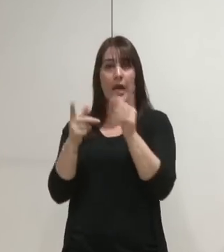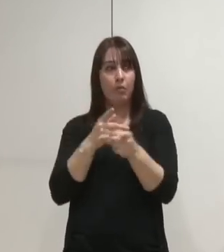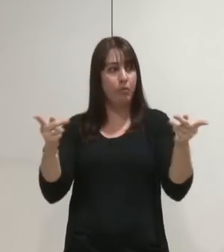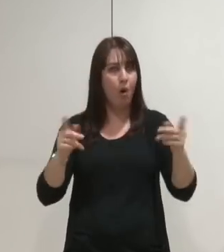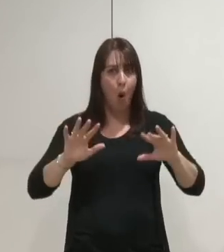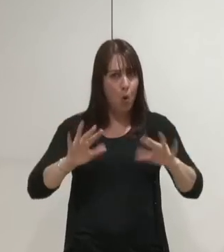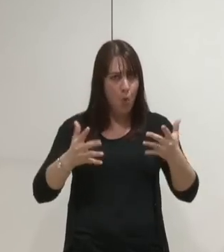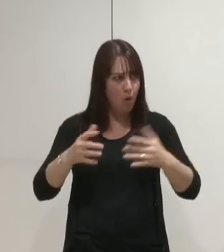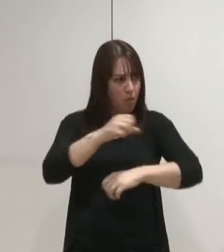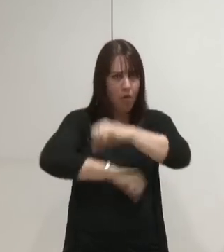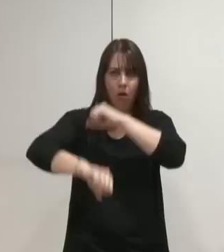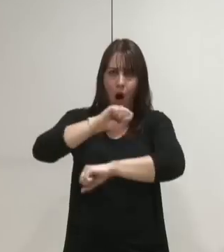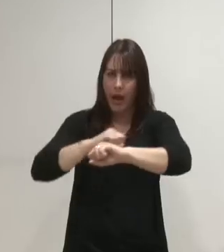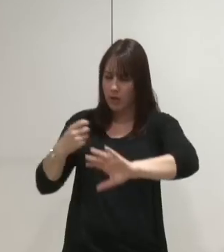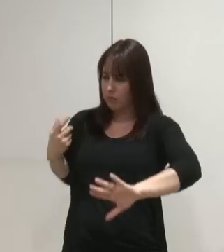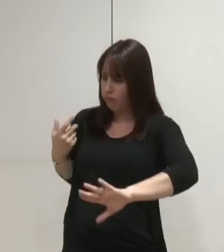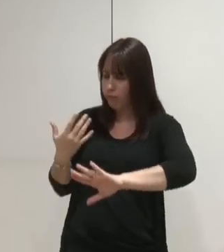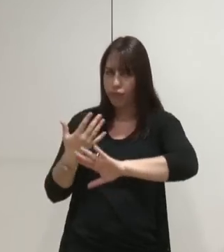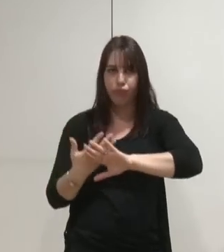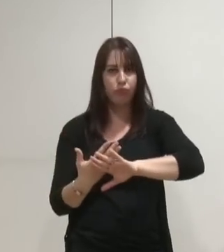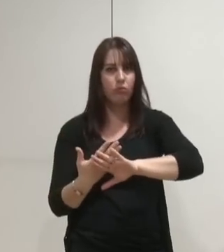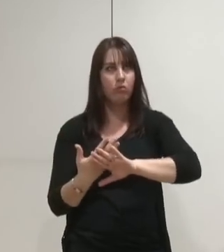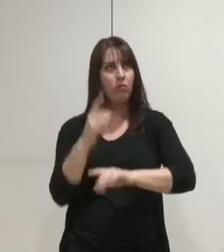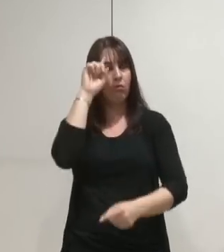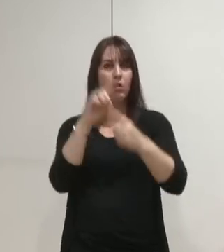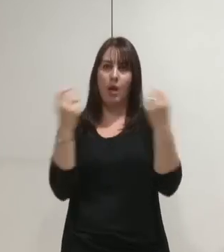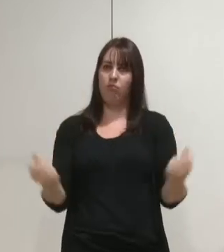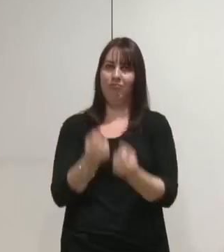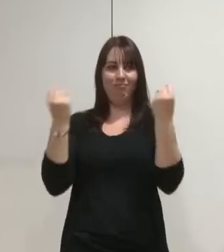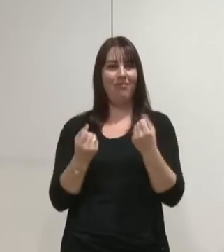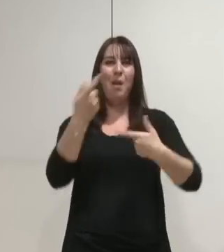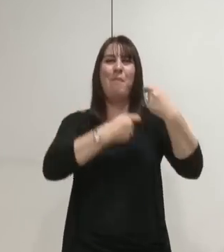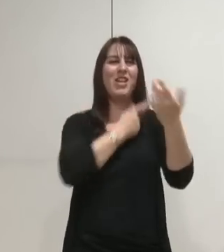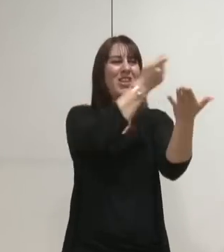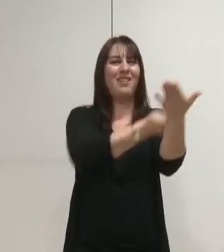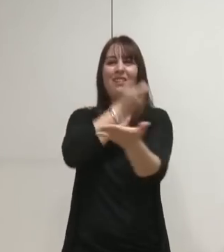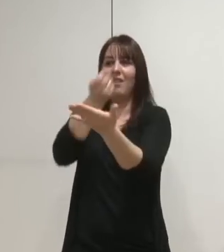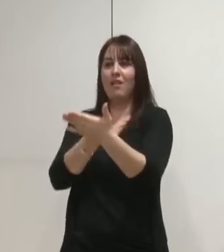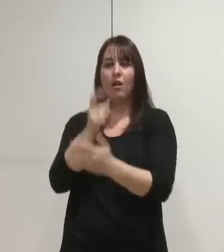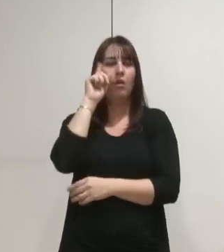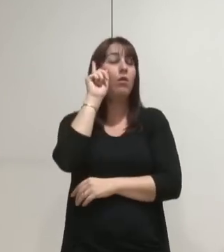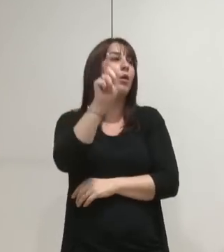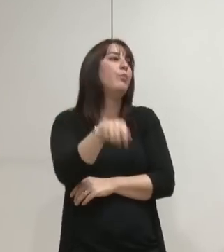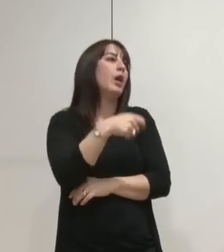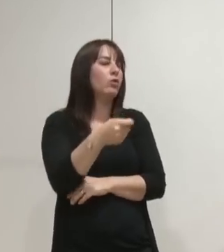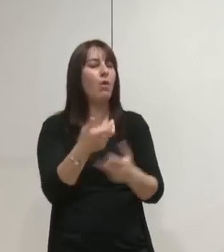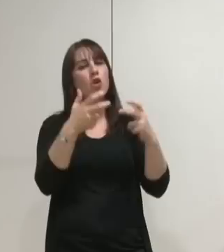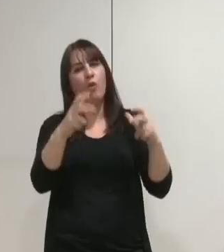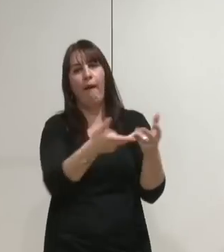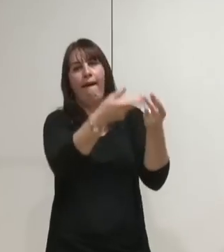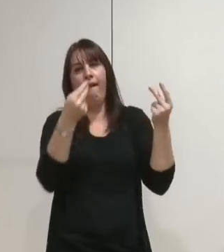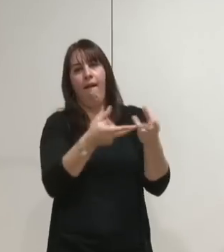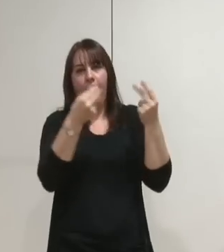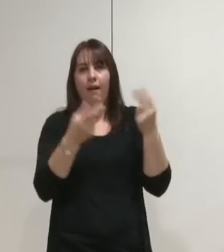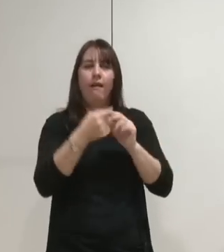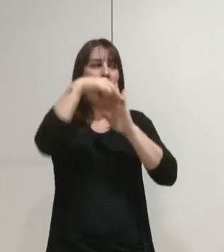moyen vous avez misise en œuvre pour assurer la publicité de ces marchés étant entendu que je ne vous demande pas un rappel de